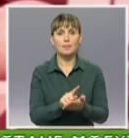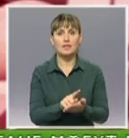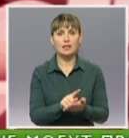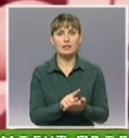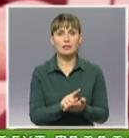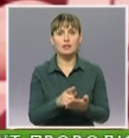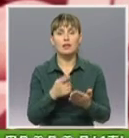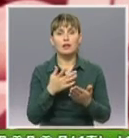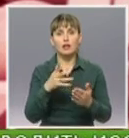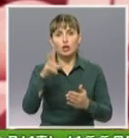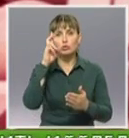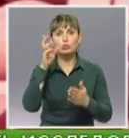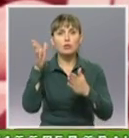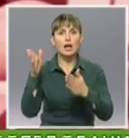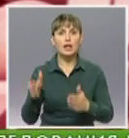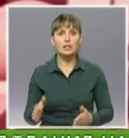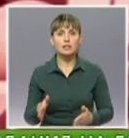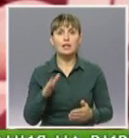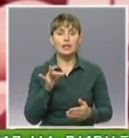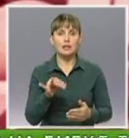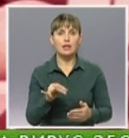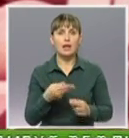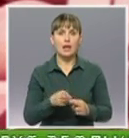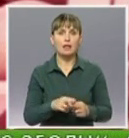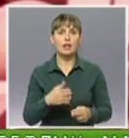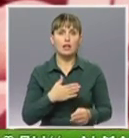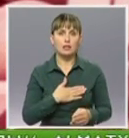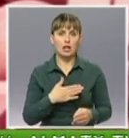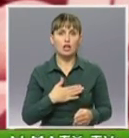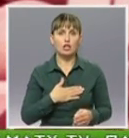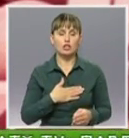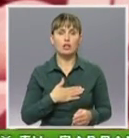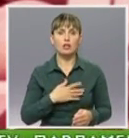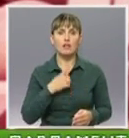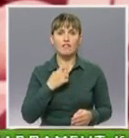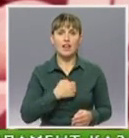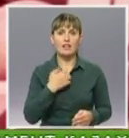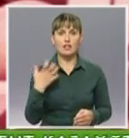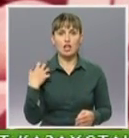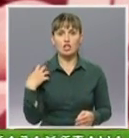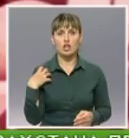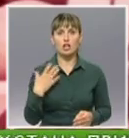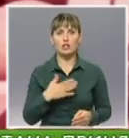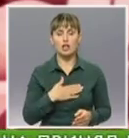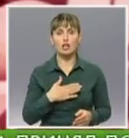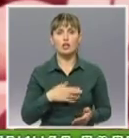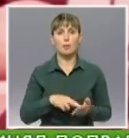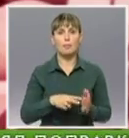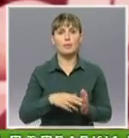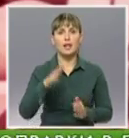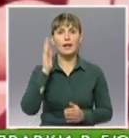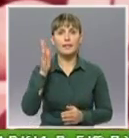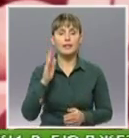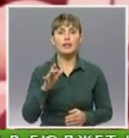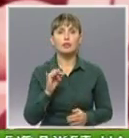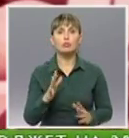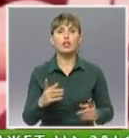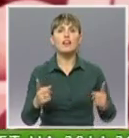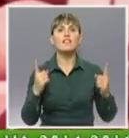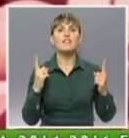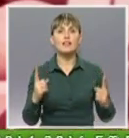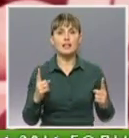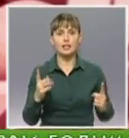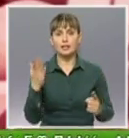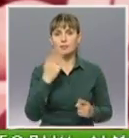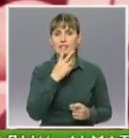становления государства. Несомненно, кроме этого наших военачальников или это наших прославленных, которых были и великие